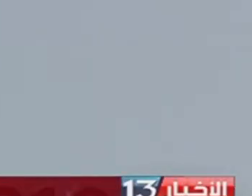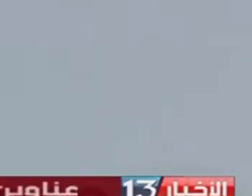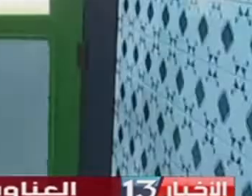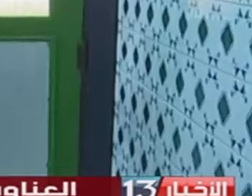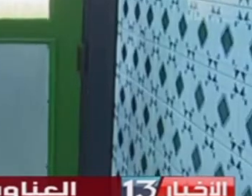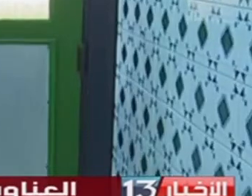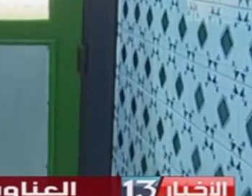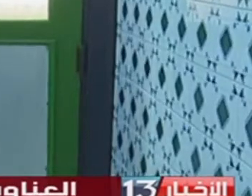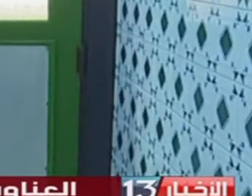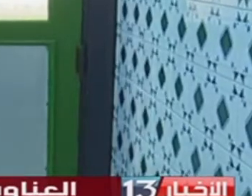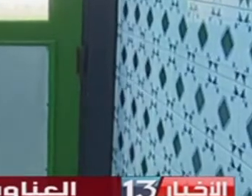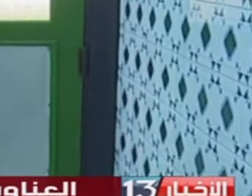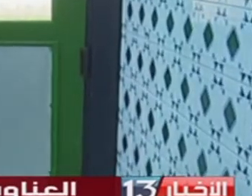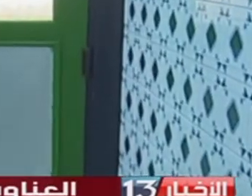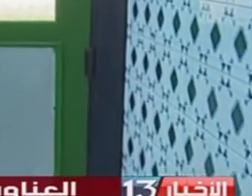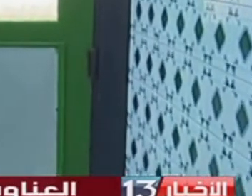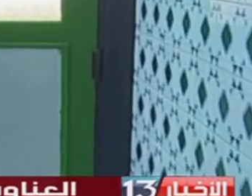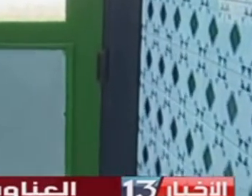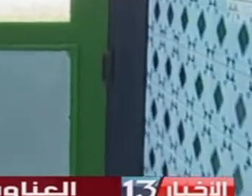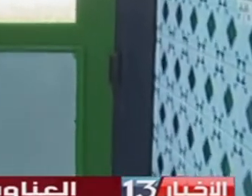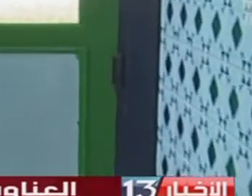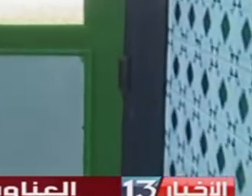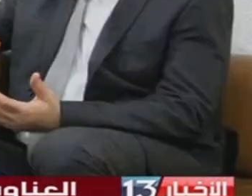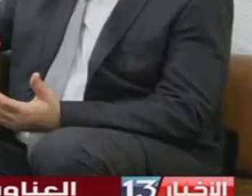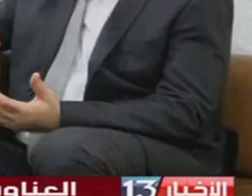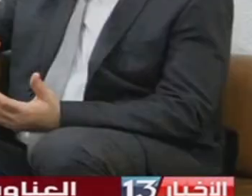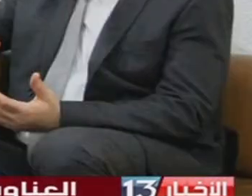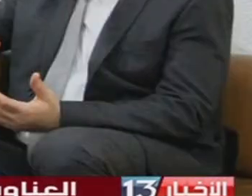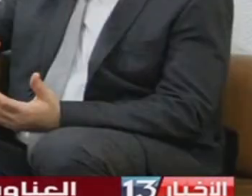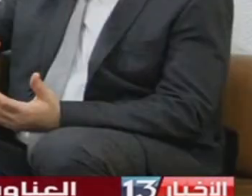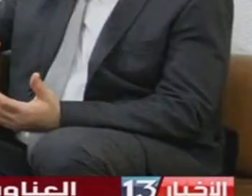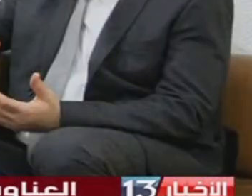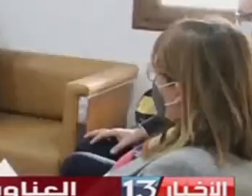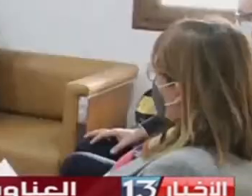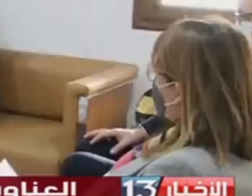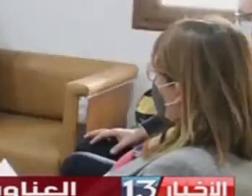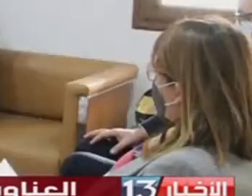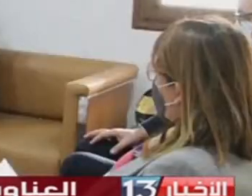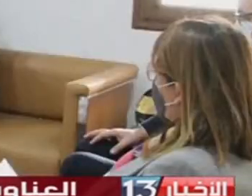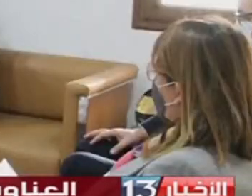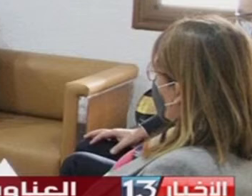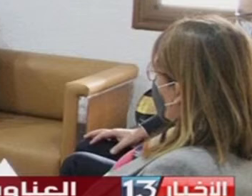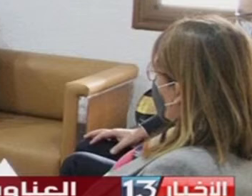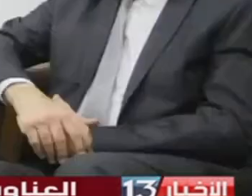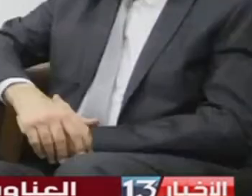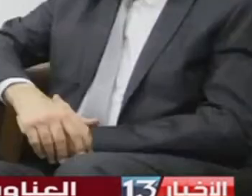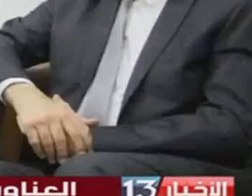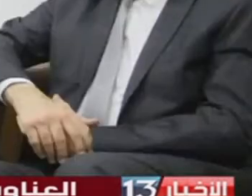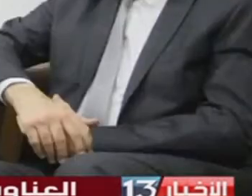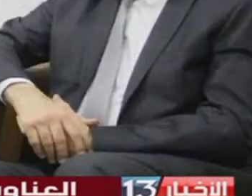بفيروس كورونا ووزاره الصحه تواصل مساعيها للحصول على اللقاء